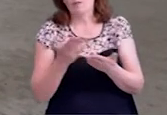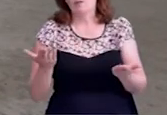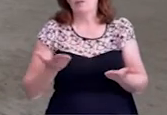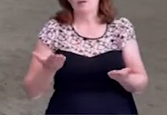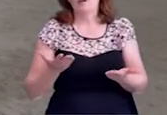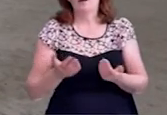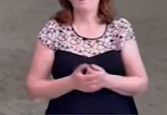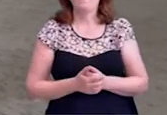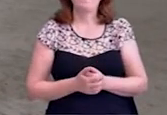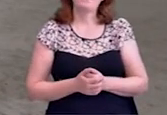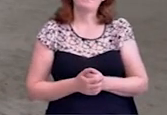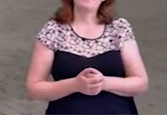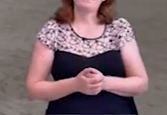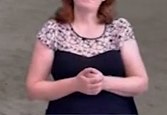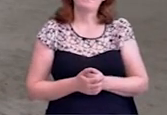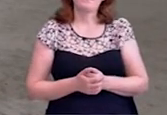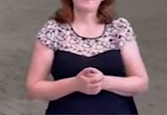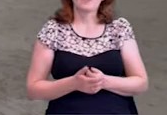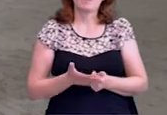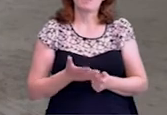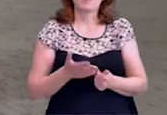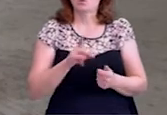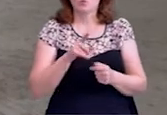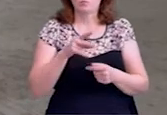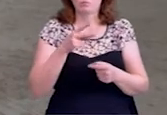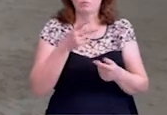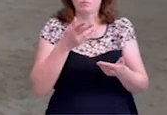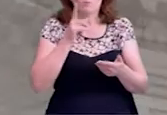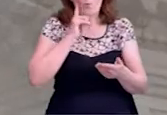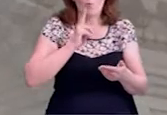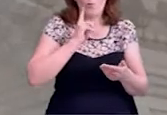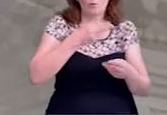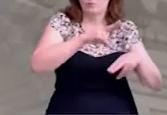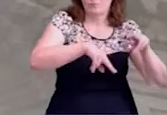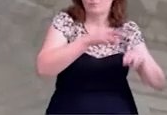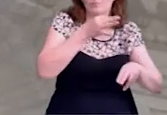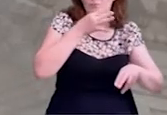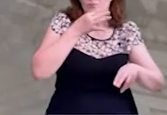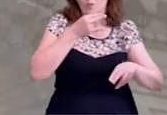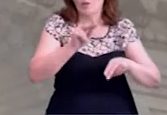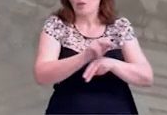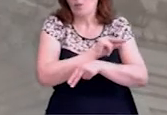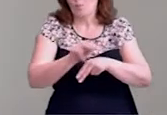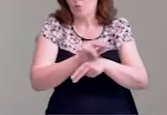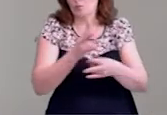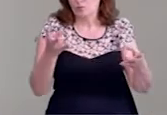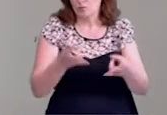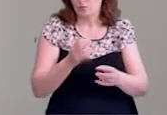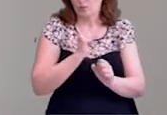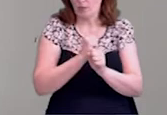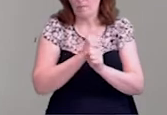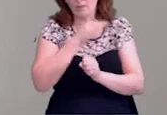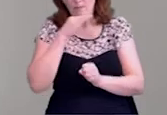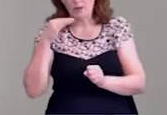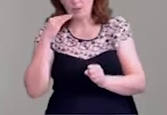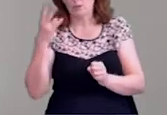є, ну, м'яко кажучи, непридатною для того, щоб сюди водити туристів. Приміщення потребує як ремонтних, так і реставраційних робіт,